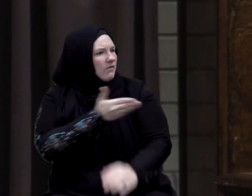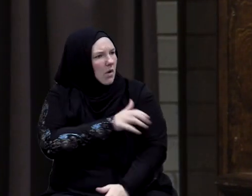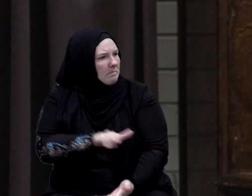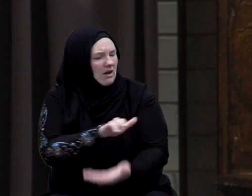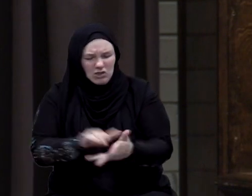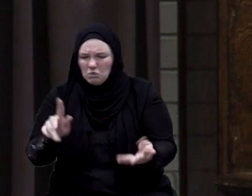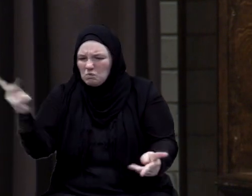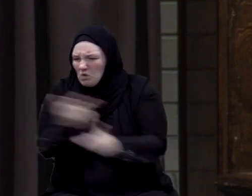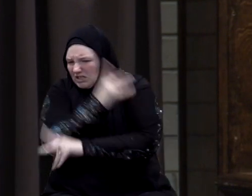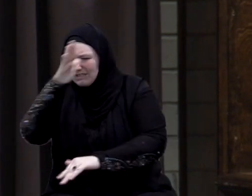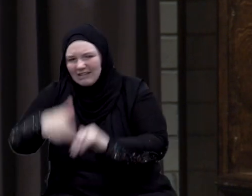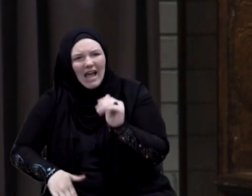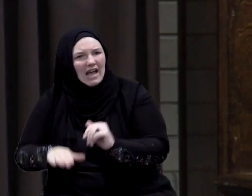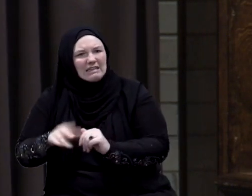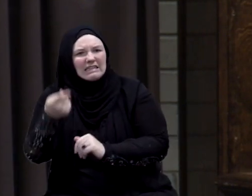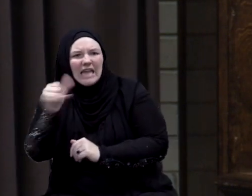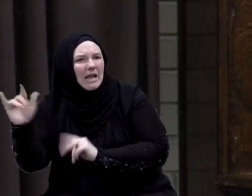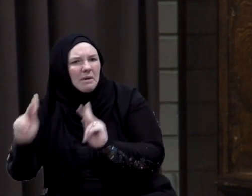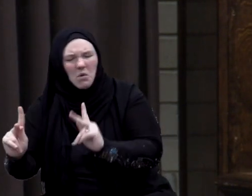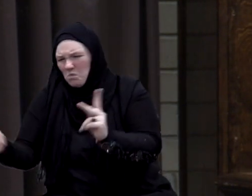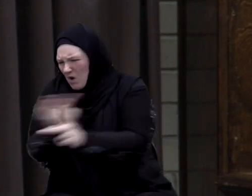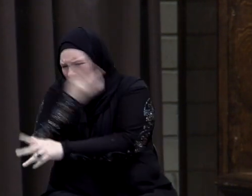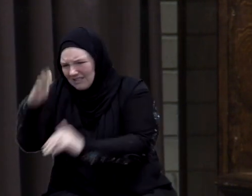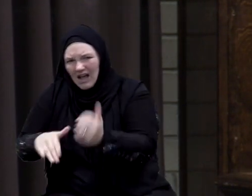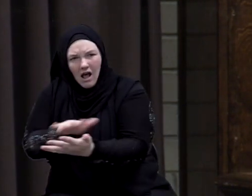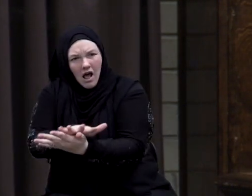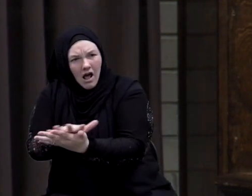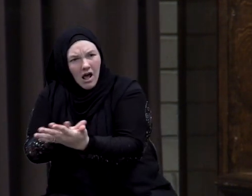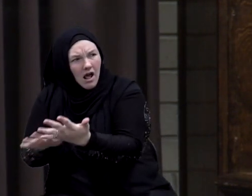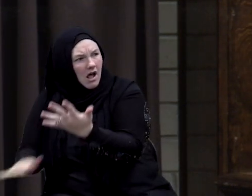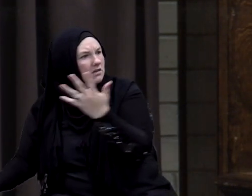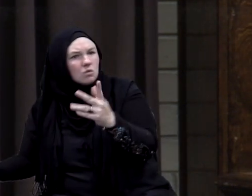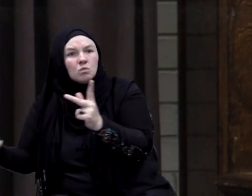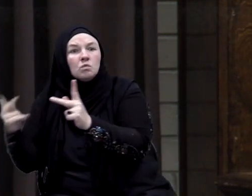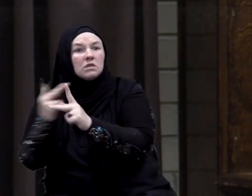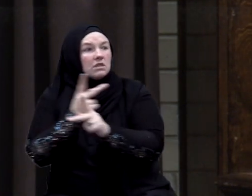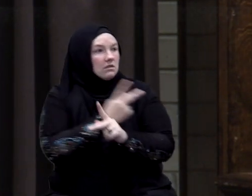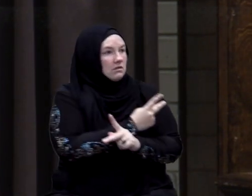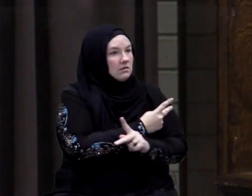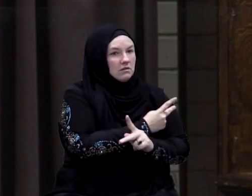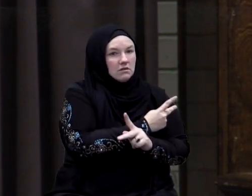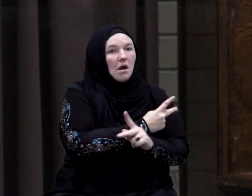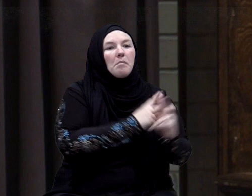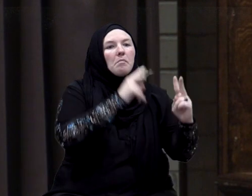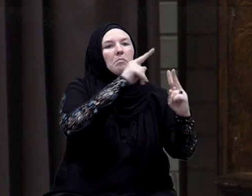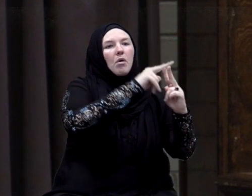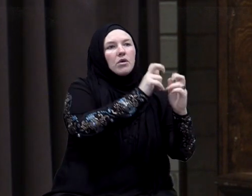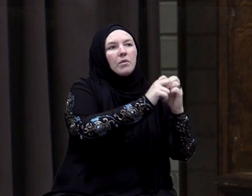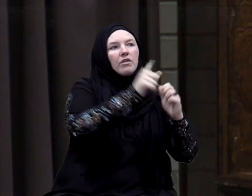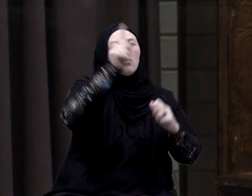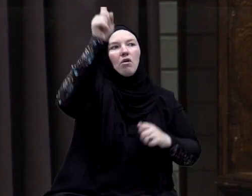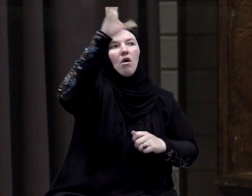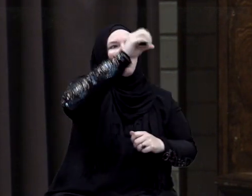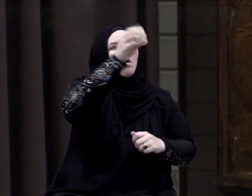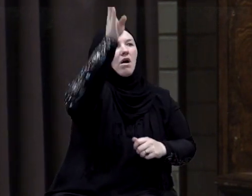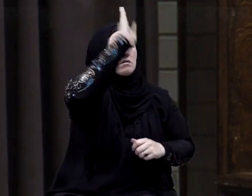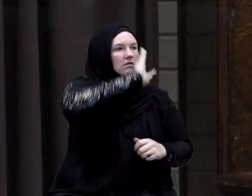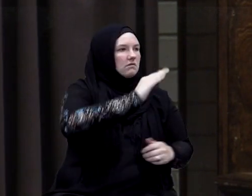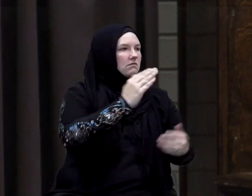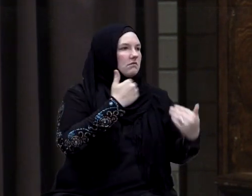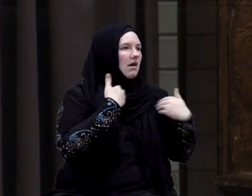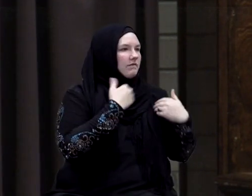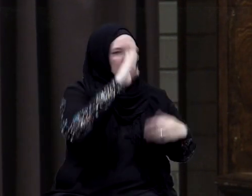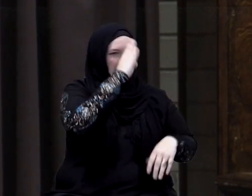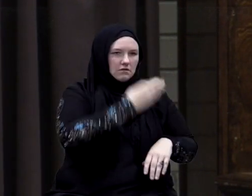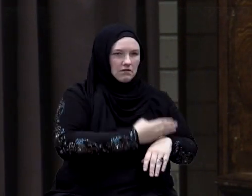مِنَ الْأَسْرَى إِنْ يَعْلَمِ اللَّهُ فِي قُلُوبِكُمْ خَيْرًا يُؤْتِكُمْ خَيْرًا مِمَّا أُخِذَ